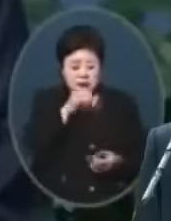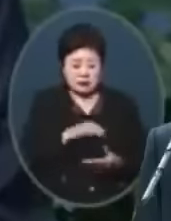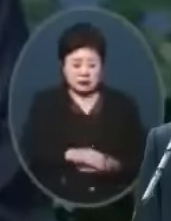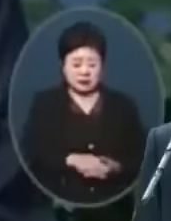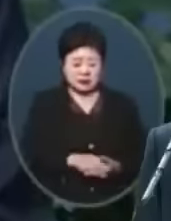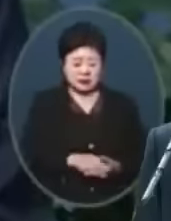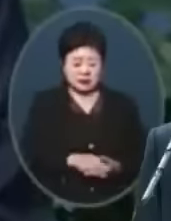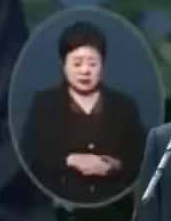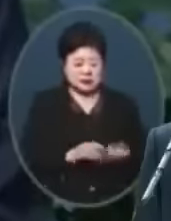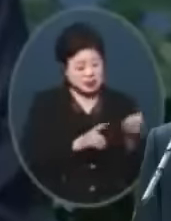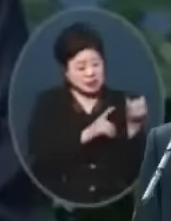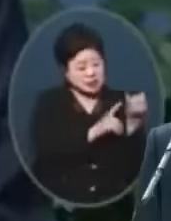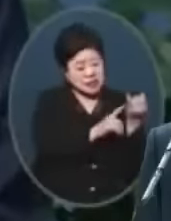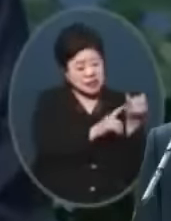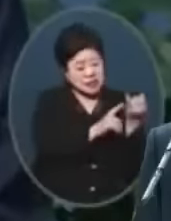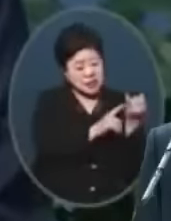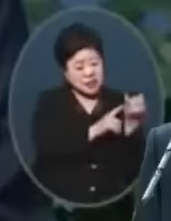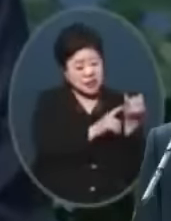죄지은 여자가